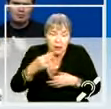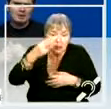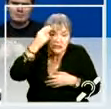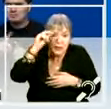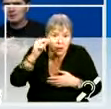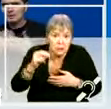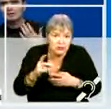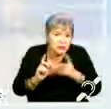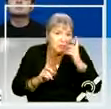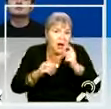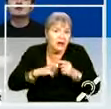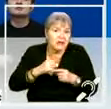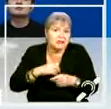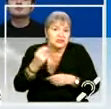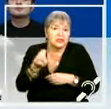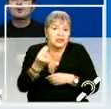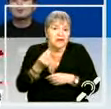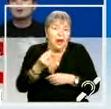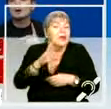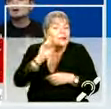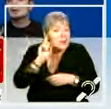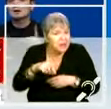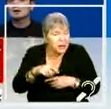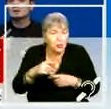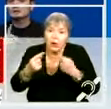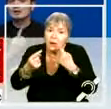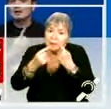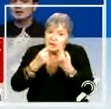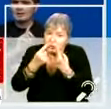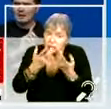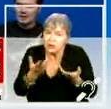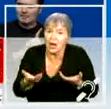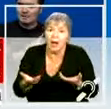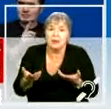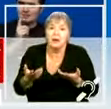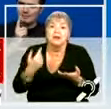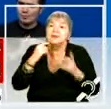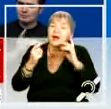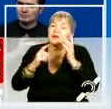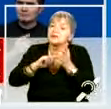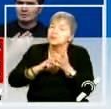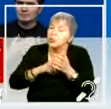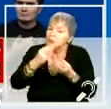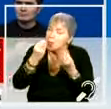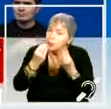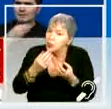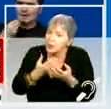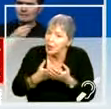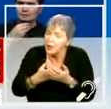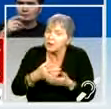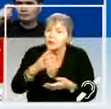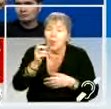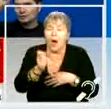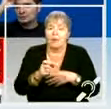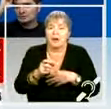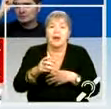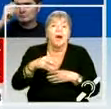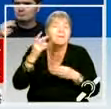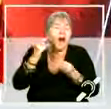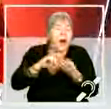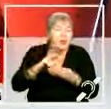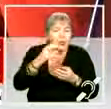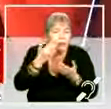convins că prin dialog ele se clarifică. Dacă sunt elemente pozitive și în beneficiul cetățenilor și mai ales a pensionarilor, de ce nu să